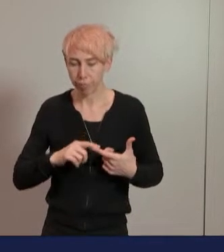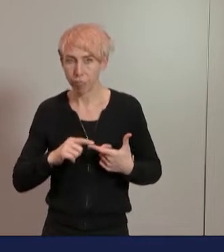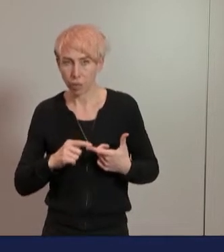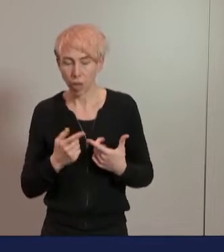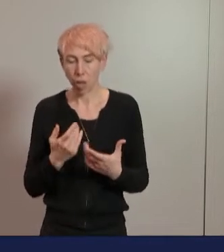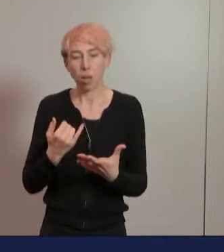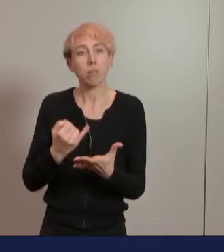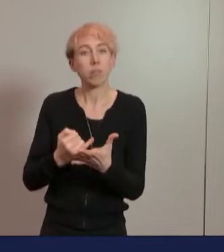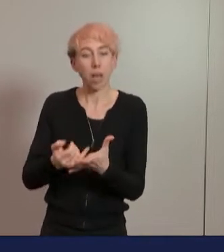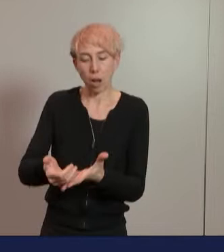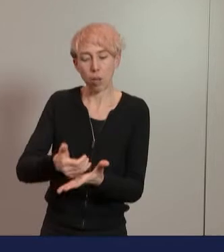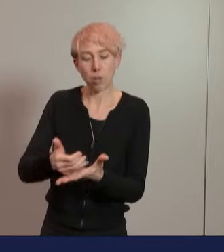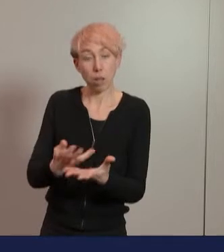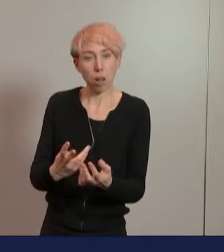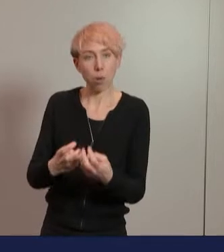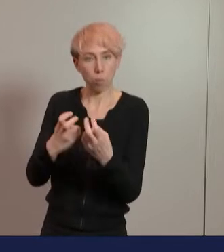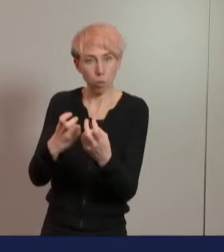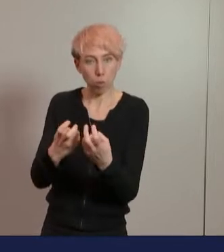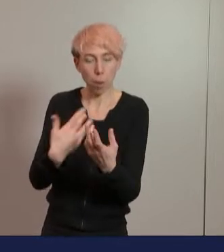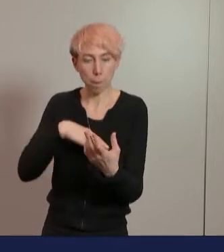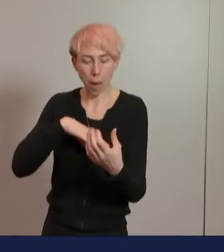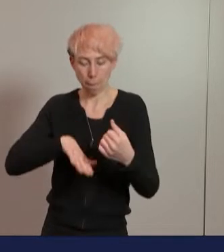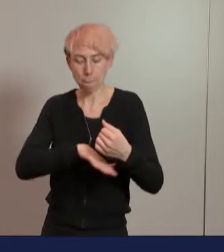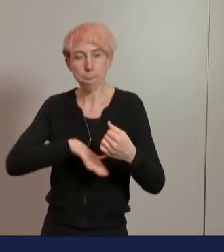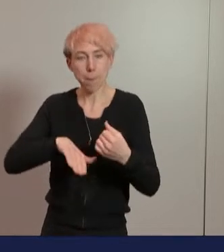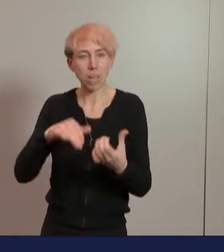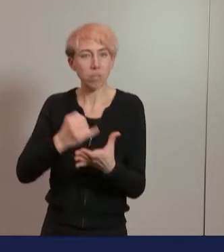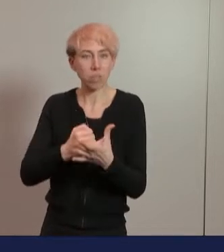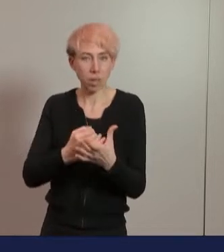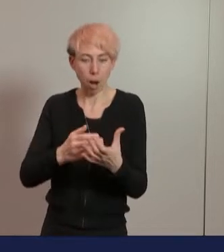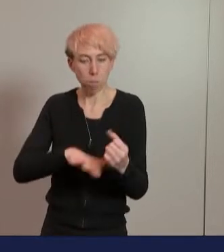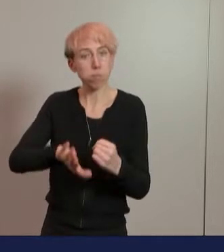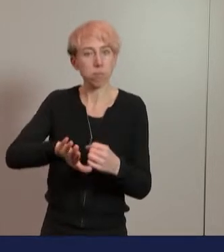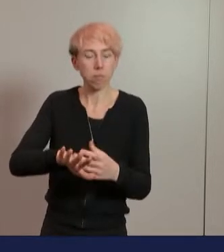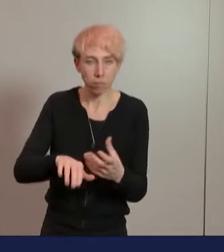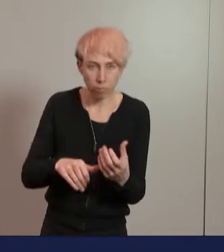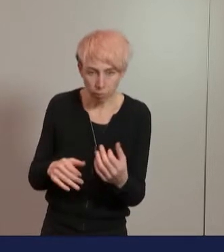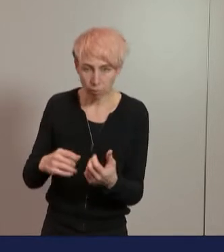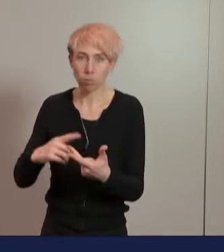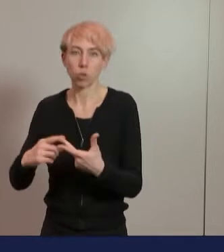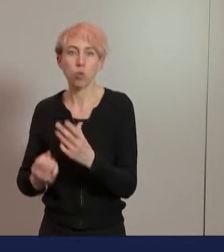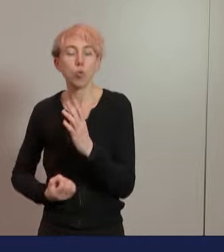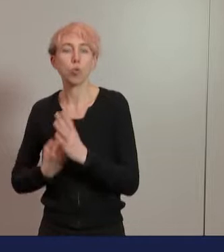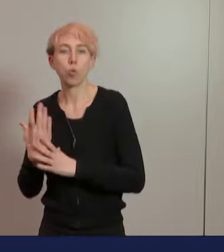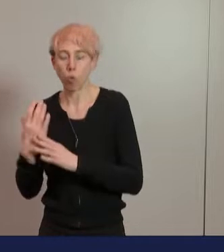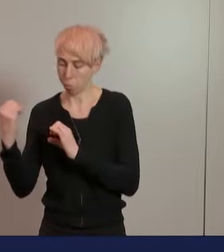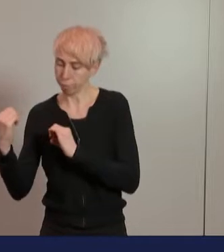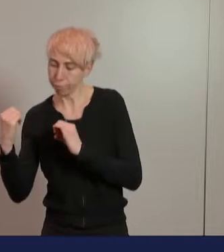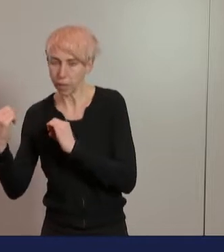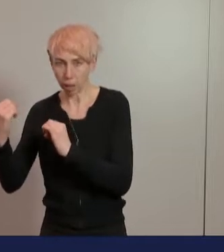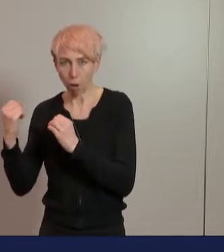recettes fiscales, portée par un dynamisme des bases fiscales. Le nouveau pacte financier et fiscal métropolitain.